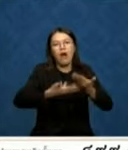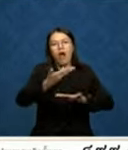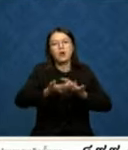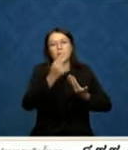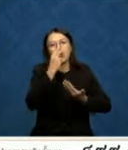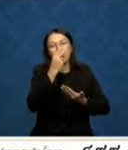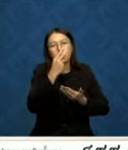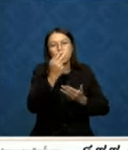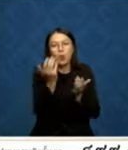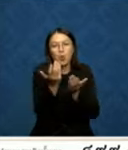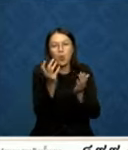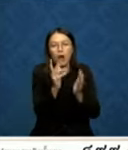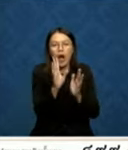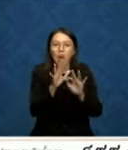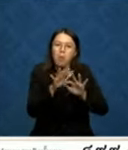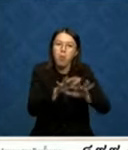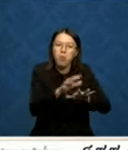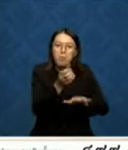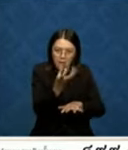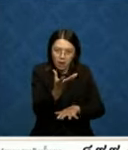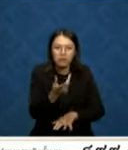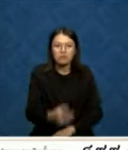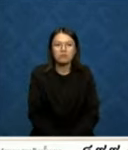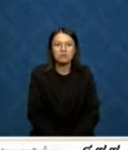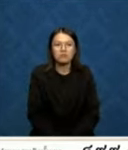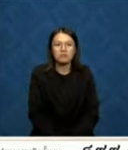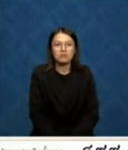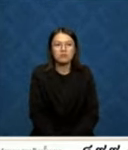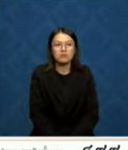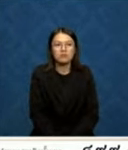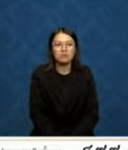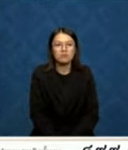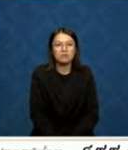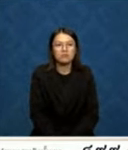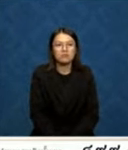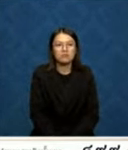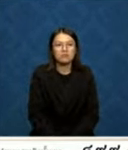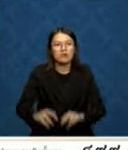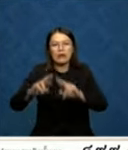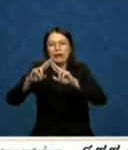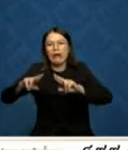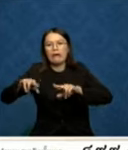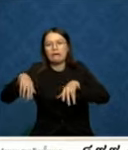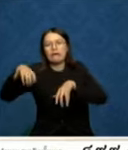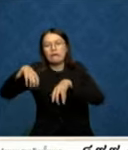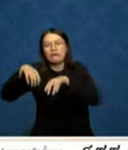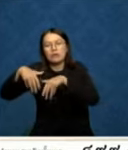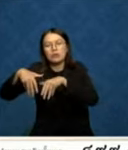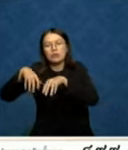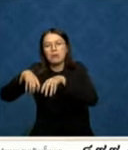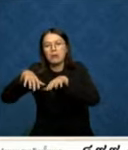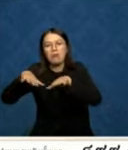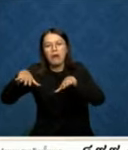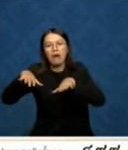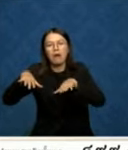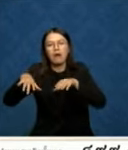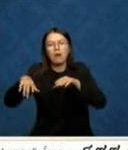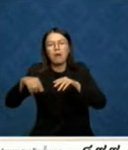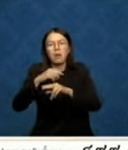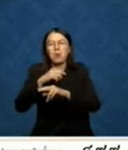ไปดูจำนวนลูกค้าที่เข้าร้านต่างจากร้านโชห่วยหลายสิบเท่านะครับจินตนา